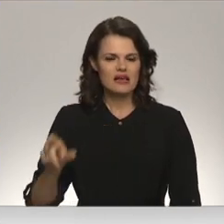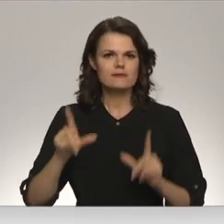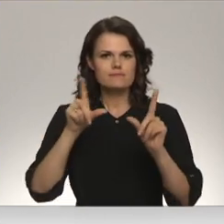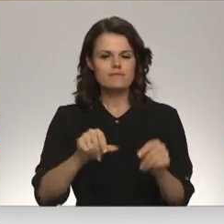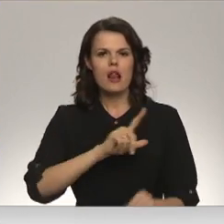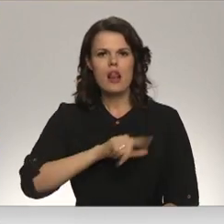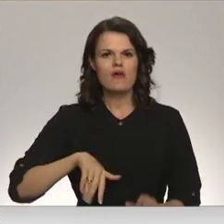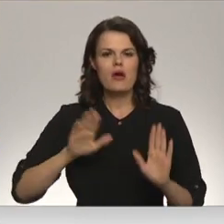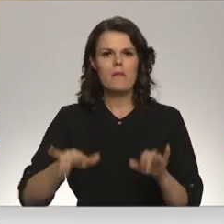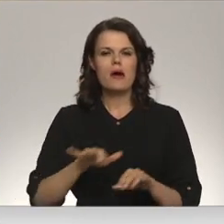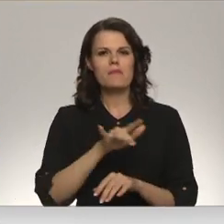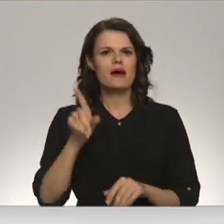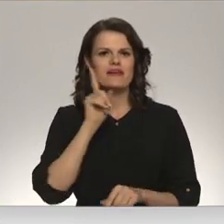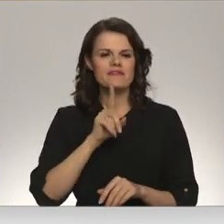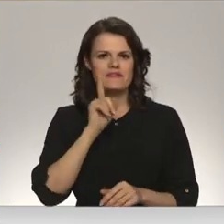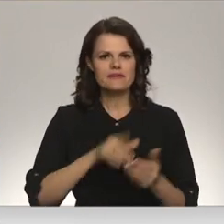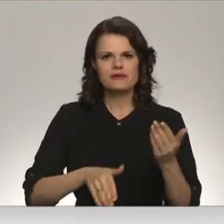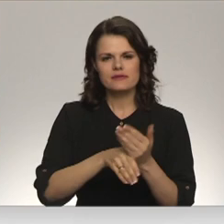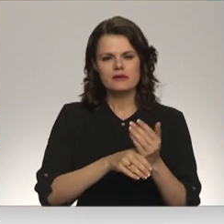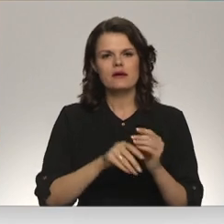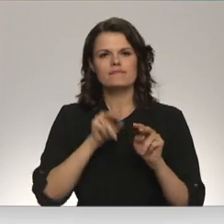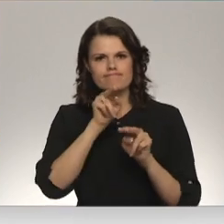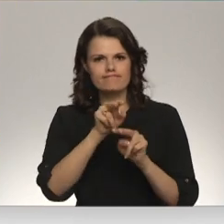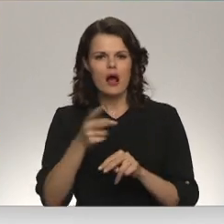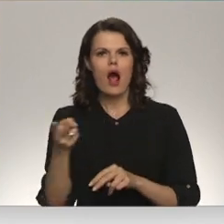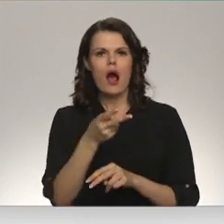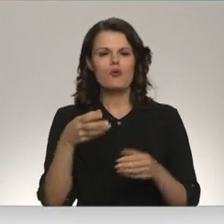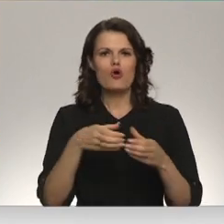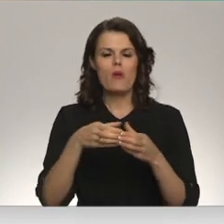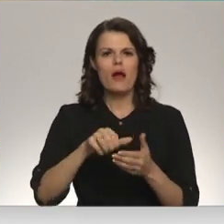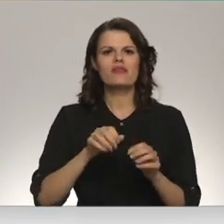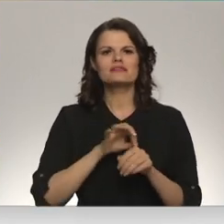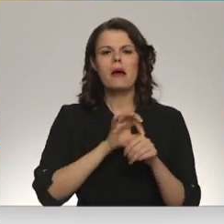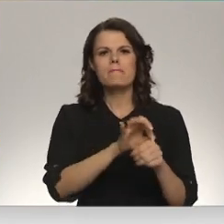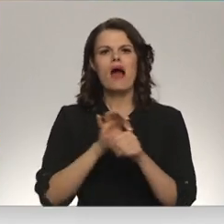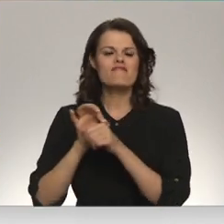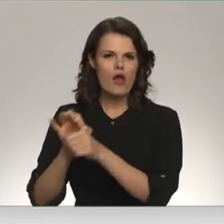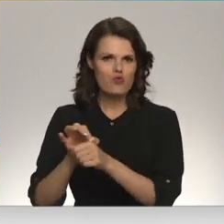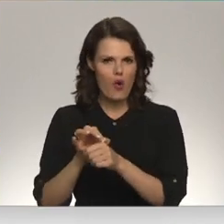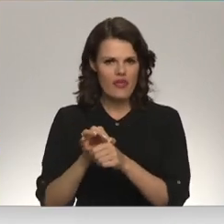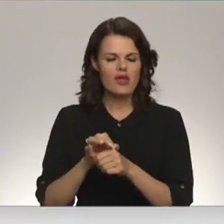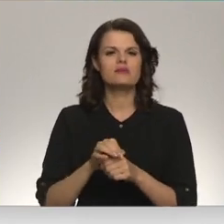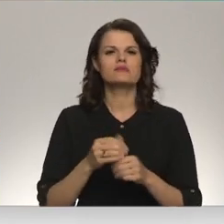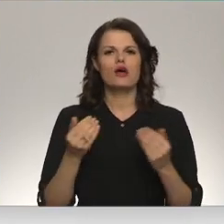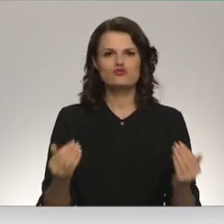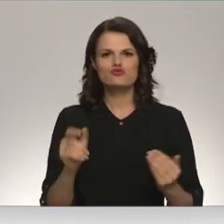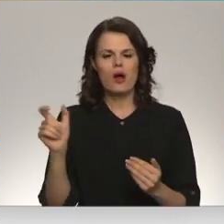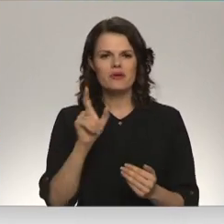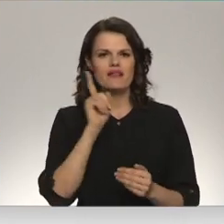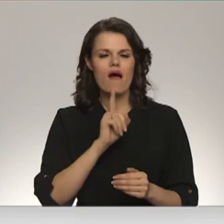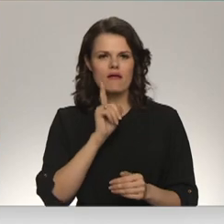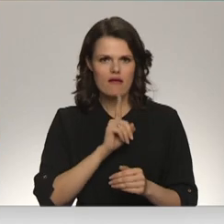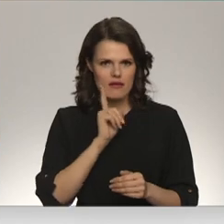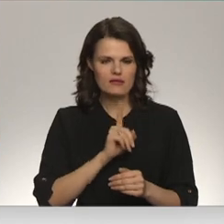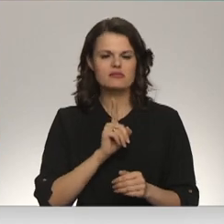bērnu ārkārtas aizbildnēm, kļuvušas abas komandas pavadonis, treneru palīdze un viena no bērnu mammām. Šobrīd ārkārtas aizbildņi Latvijā